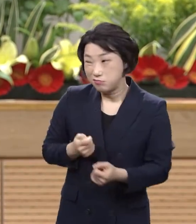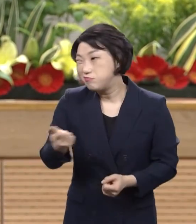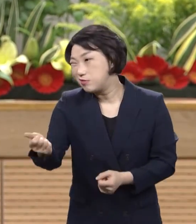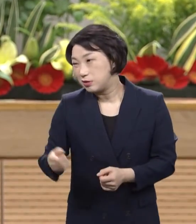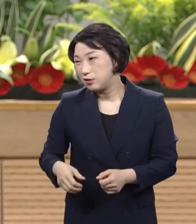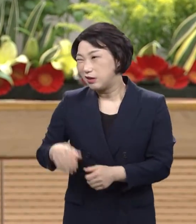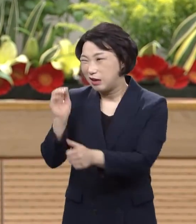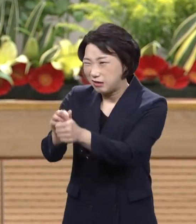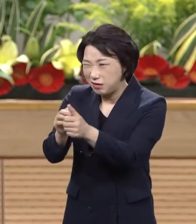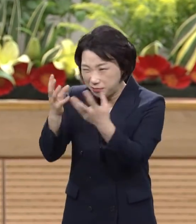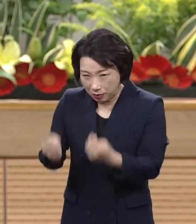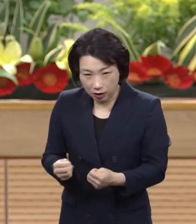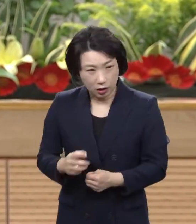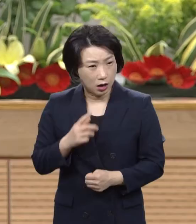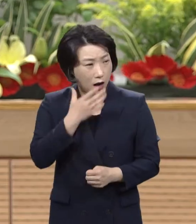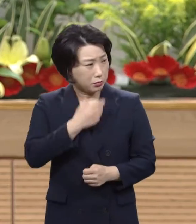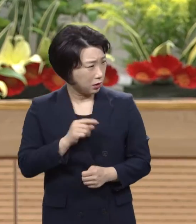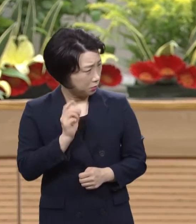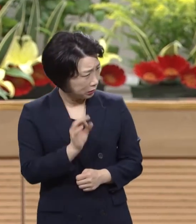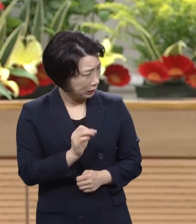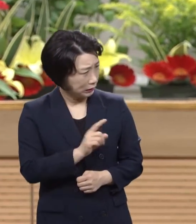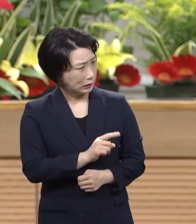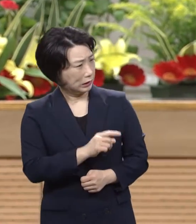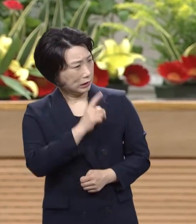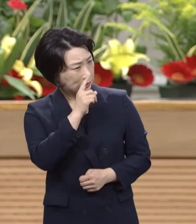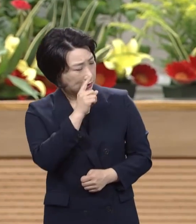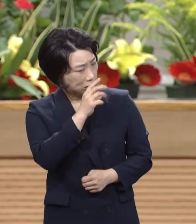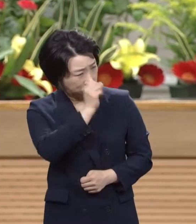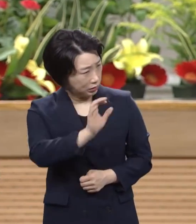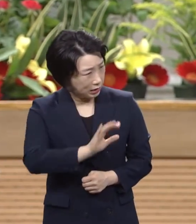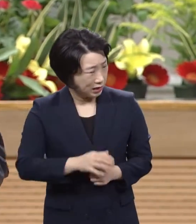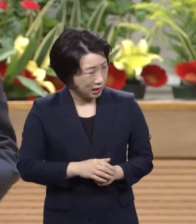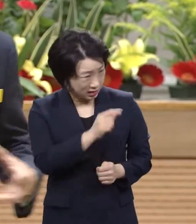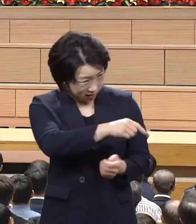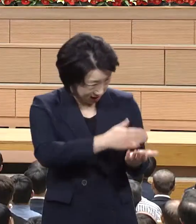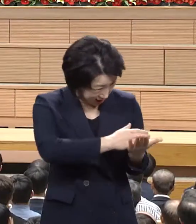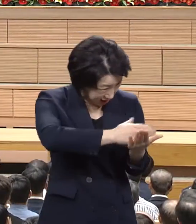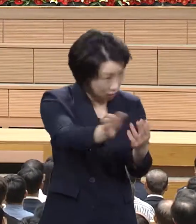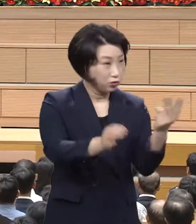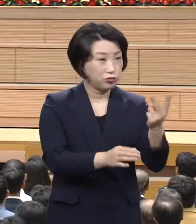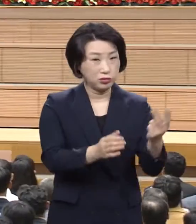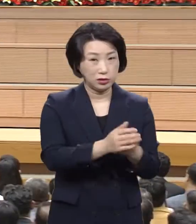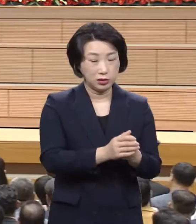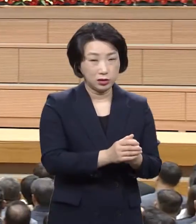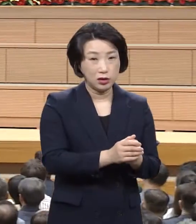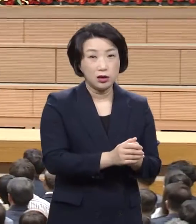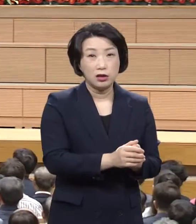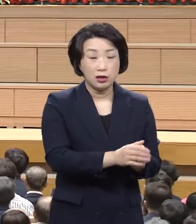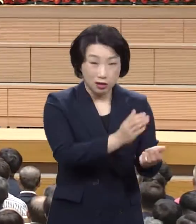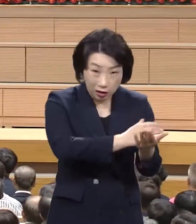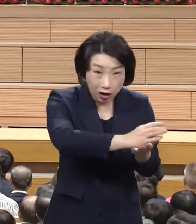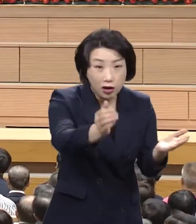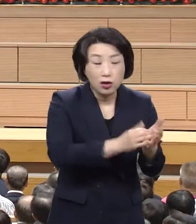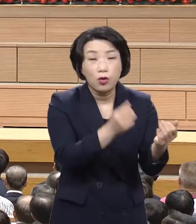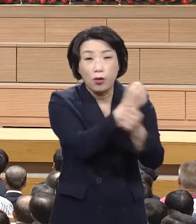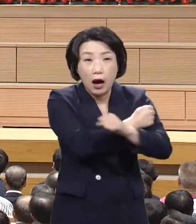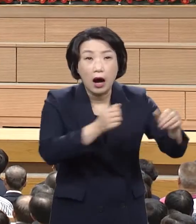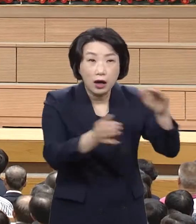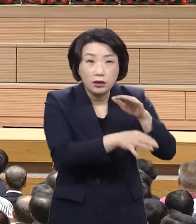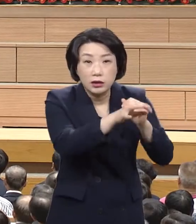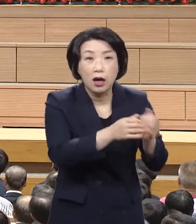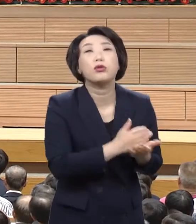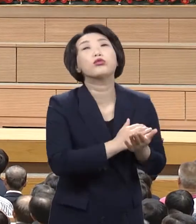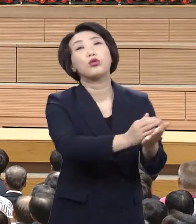하니까 여러분 물보따리에 싸질머지고 양식보따리에 삶아지고 광야로 나가잖아요. 이게 아버지의